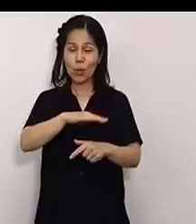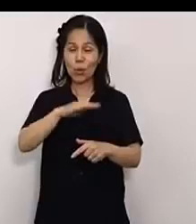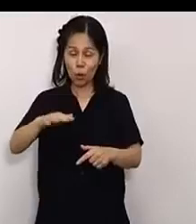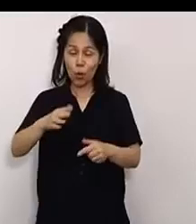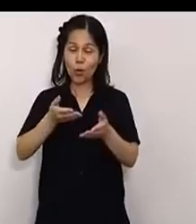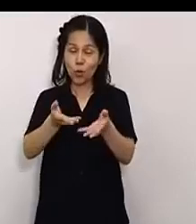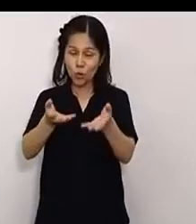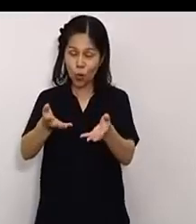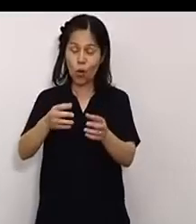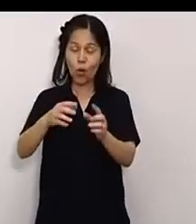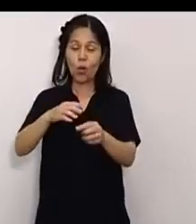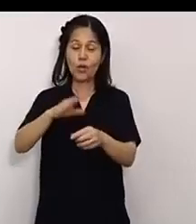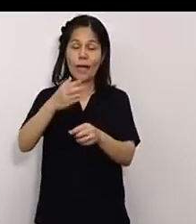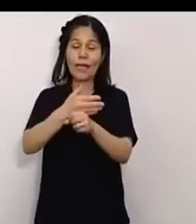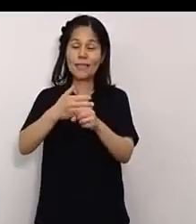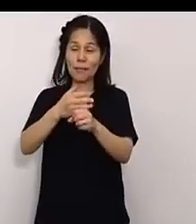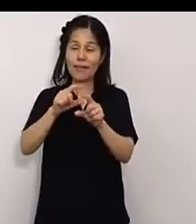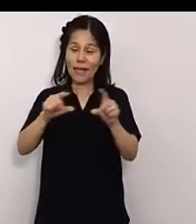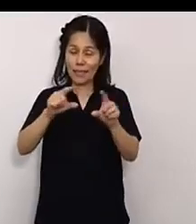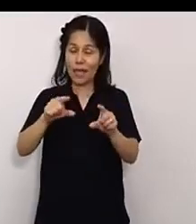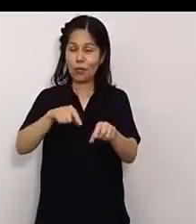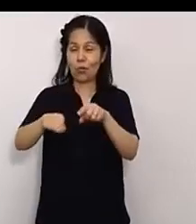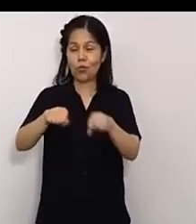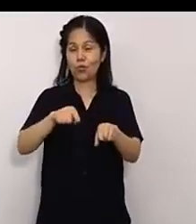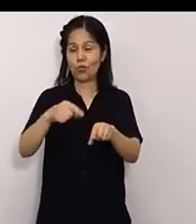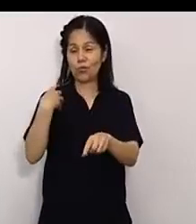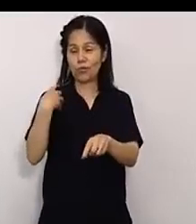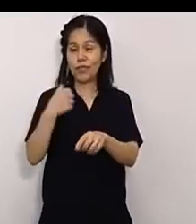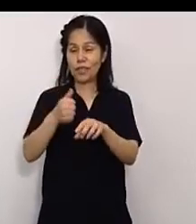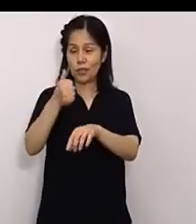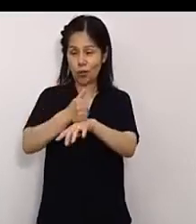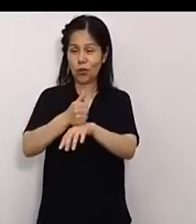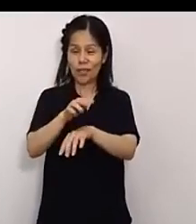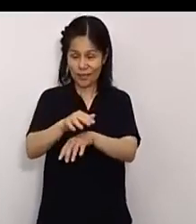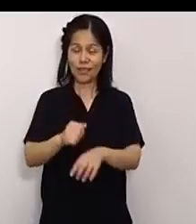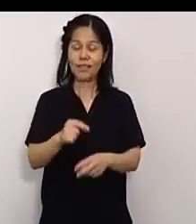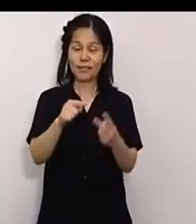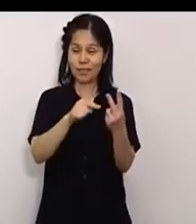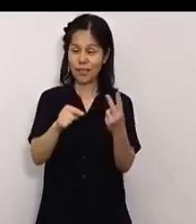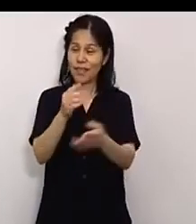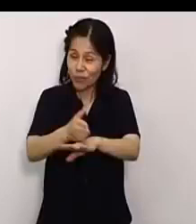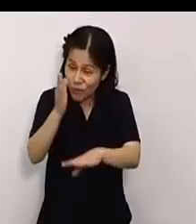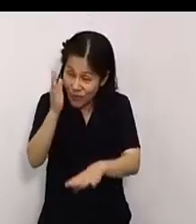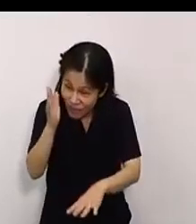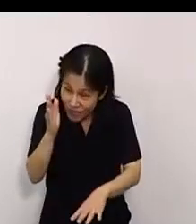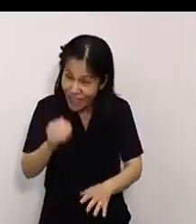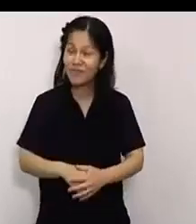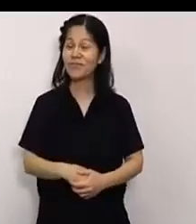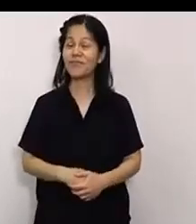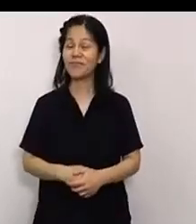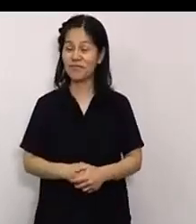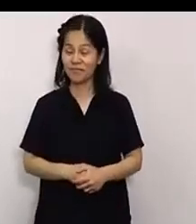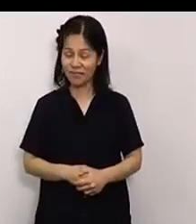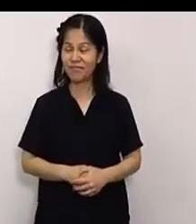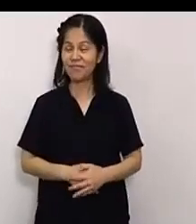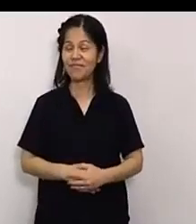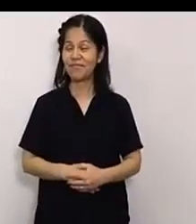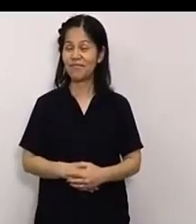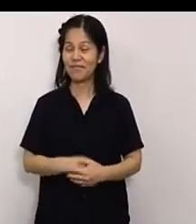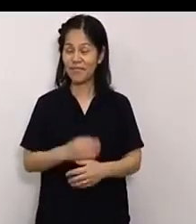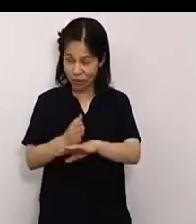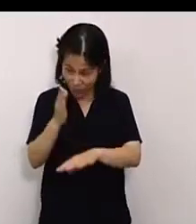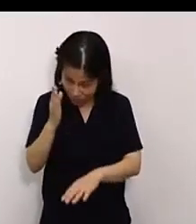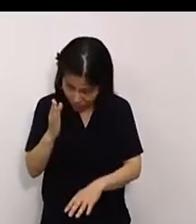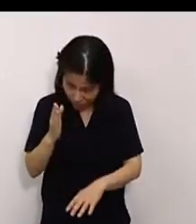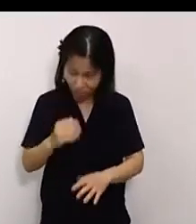の運営をしていらっしゃいます、6号様ありがとうございました。 ありがとうございました、 どうもありがとうございました。 ありがとうございました